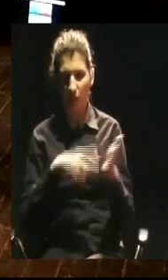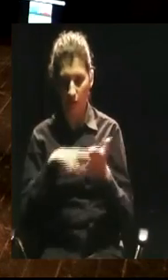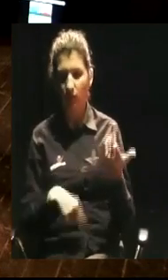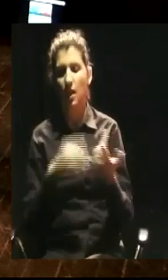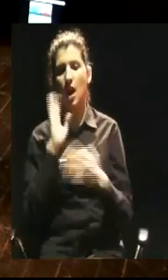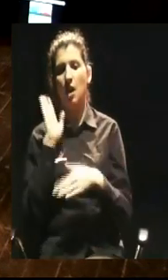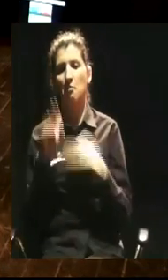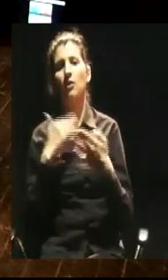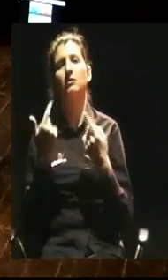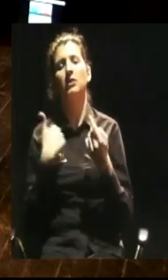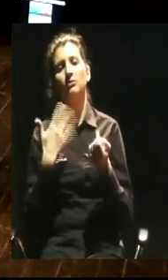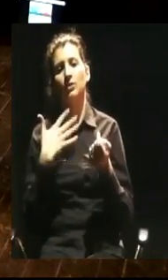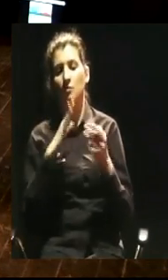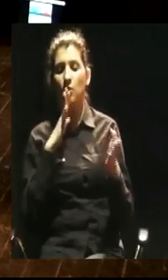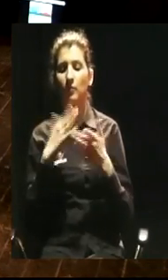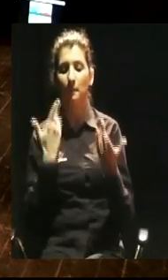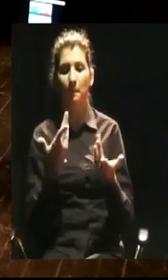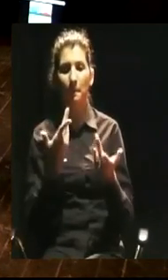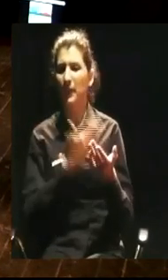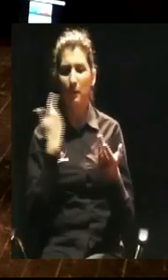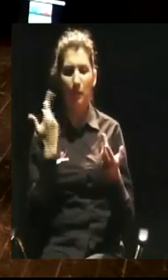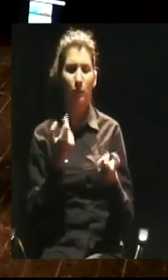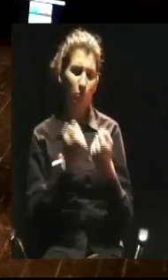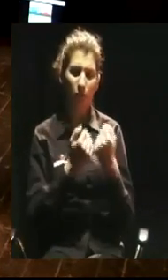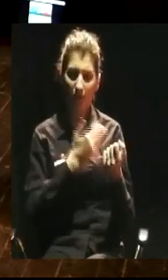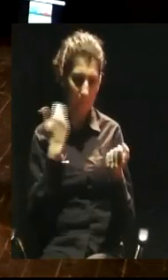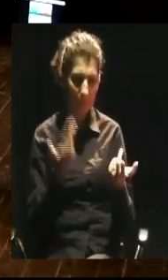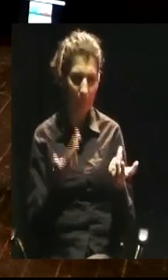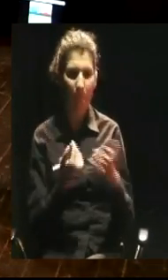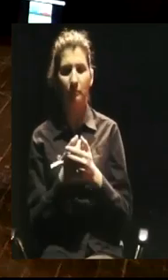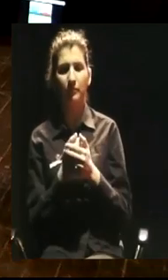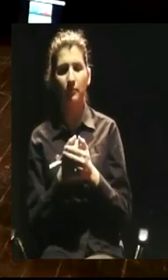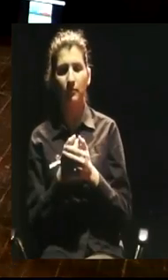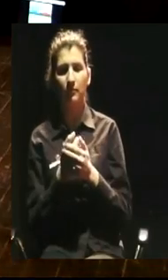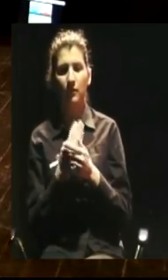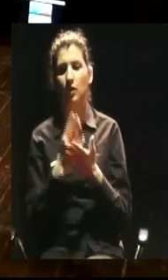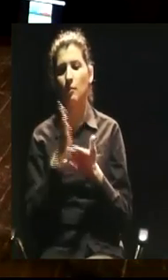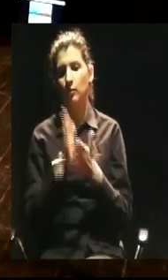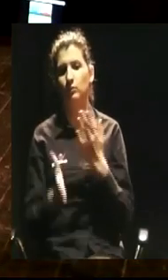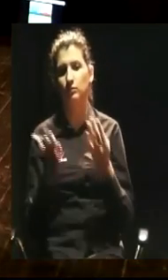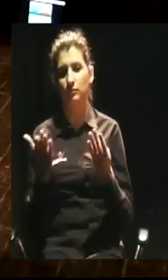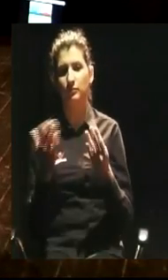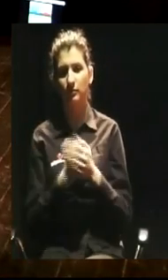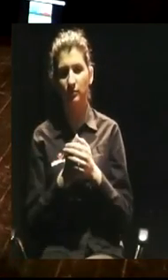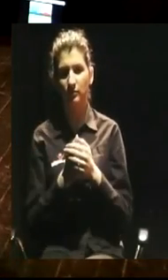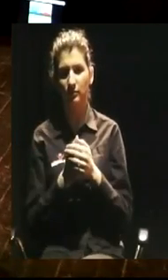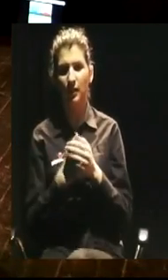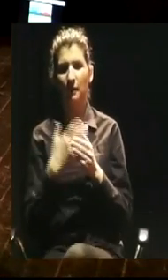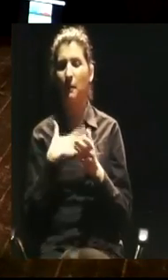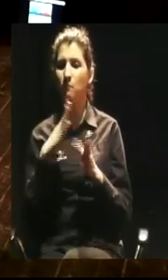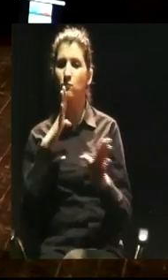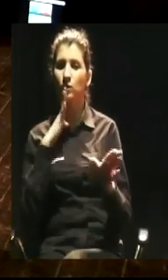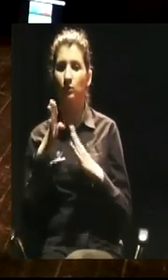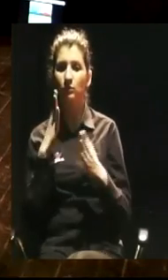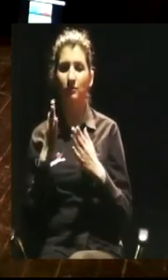sensie, no, posiadać to nieposiadanie, tak? Czyli posiadać